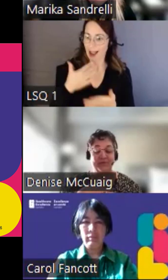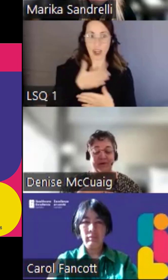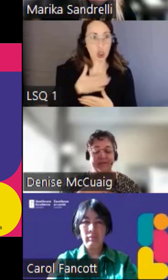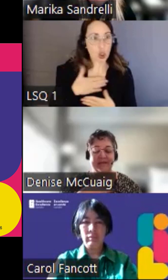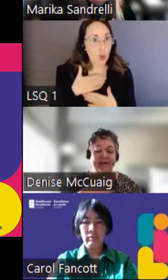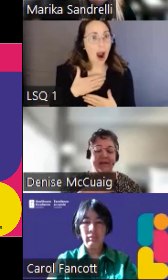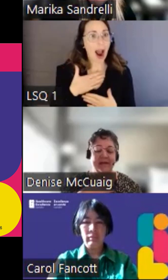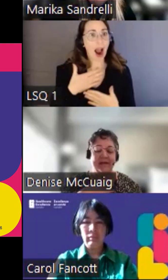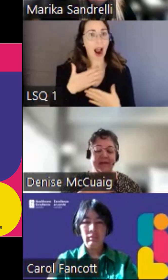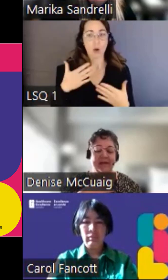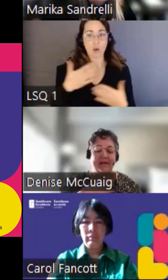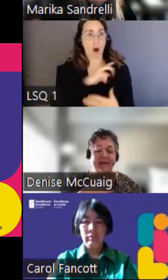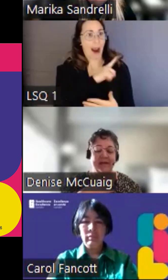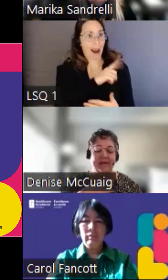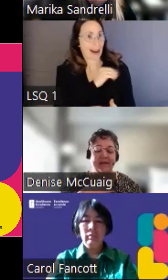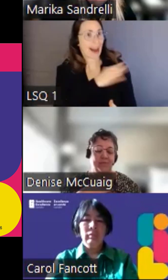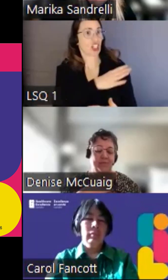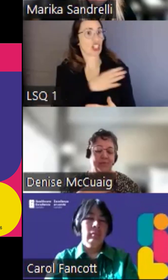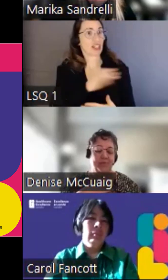pour soi-même.